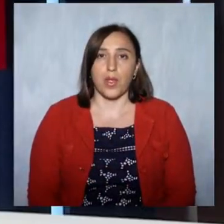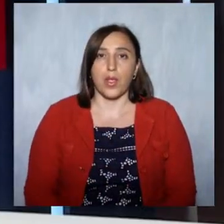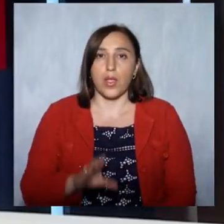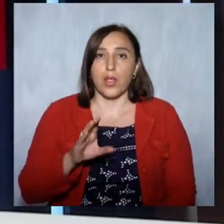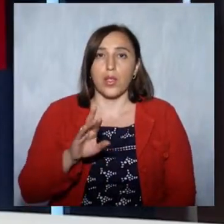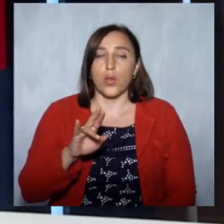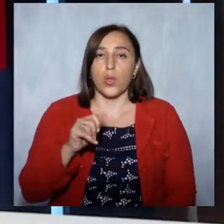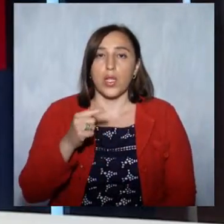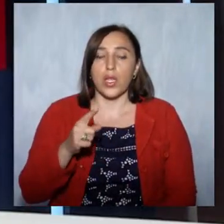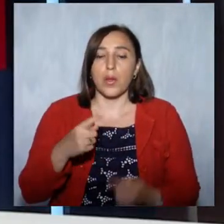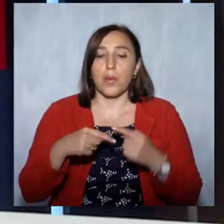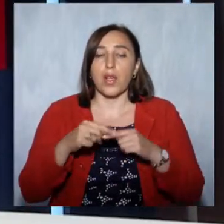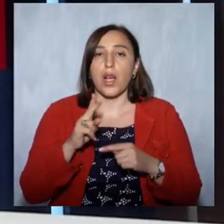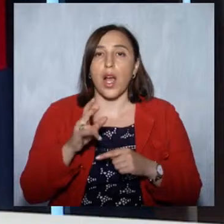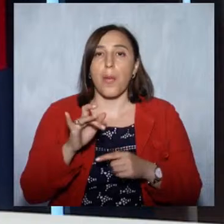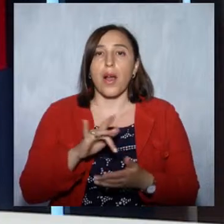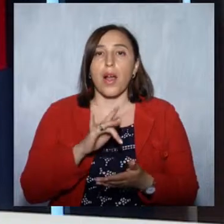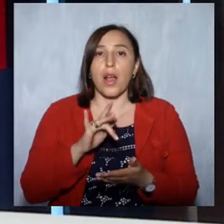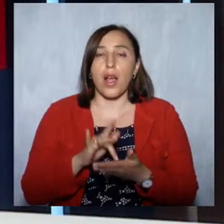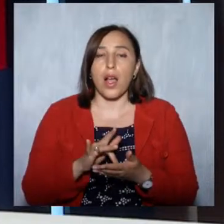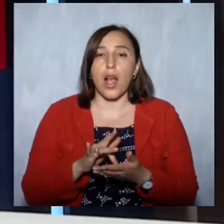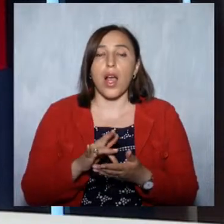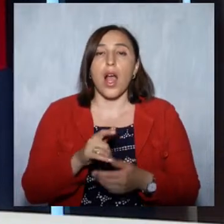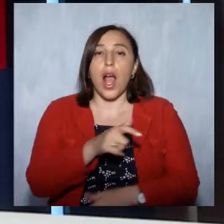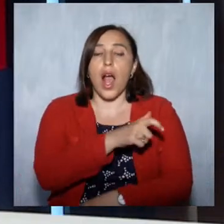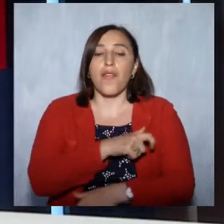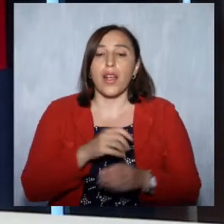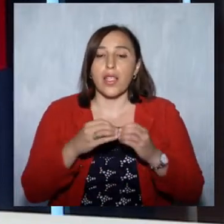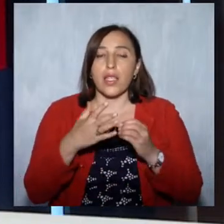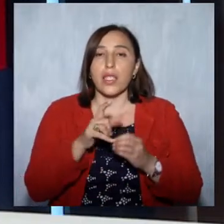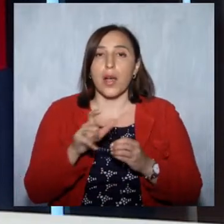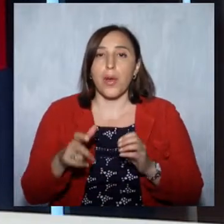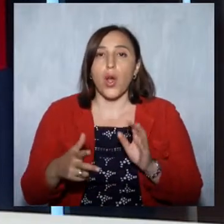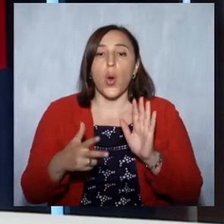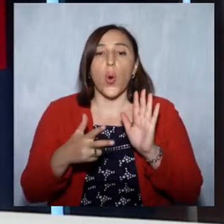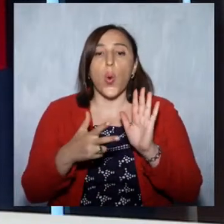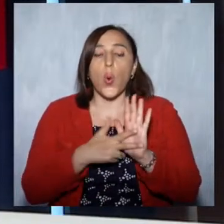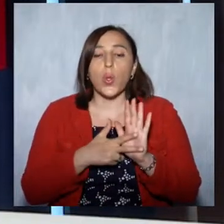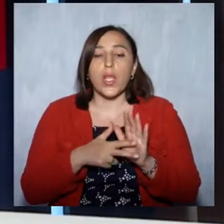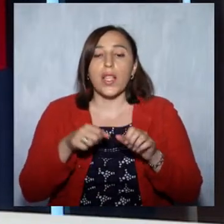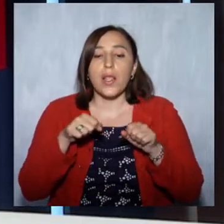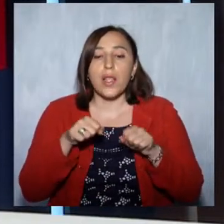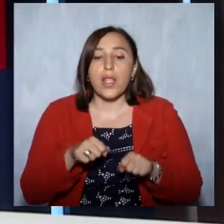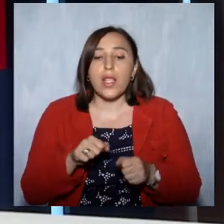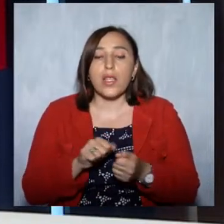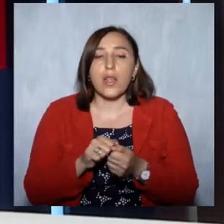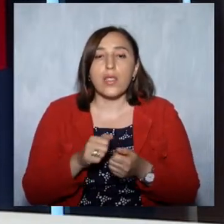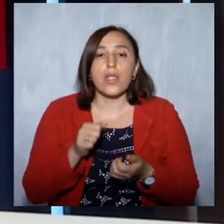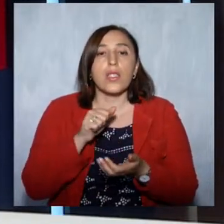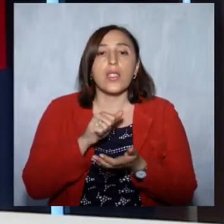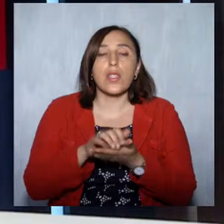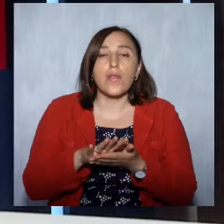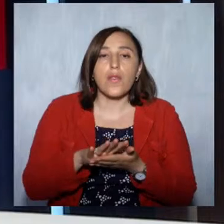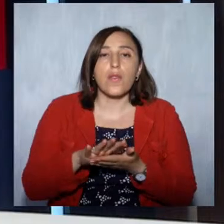Սյունիքի մարզի Կապան քաղաքի ավականու 15 անդամներից 8-ը մանդատից հրաժարվելու դիմումներ են գրել, ինչը նշանակում է, որ